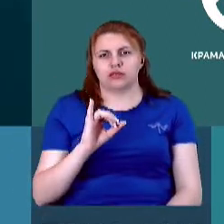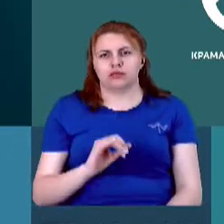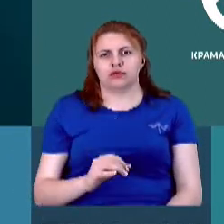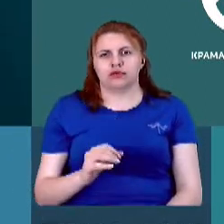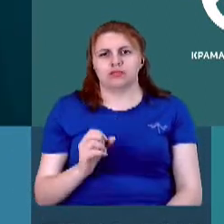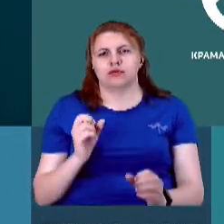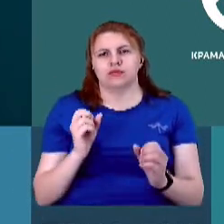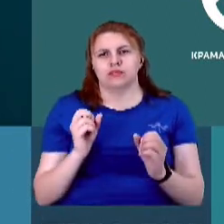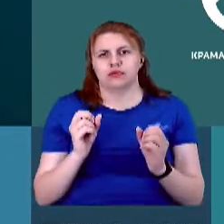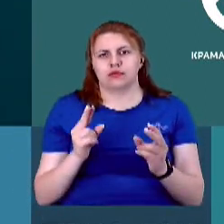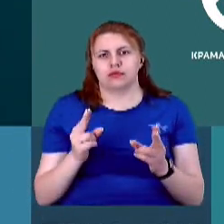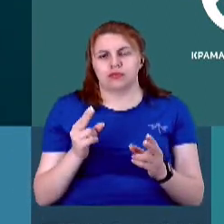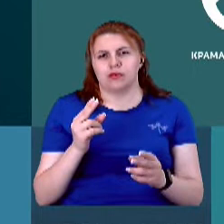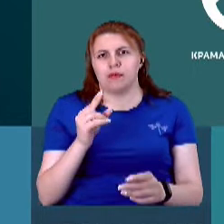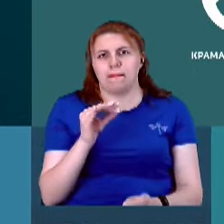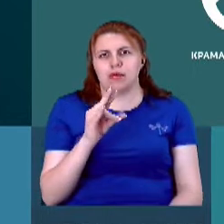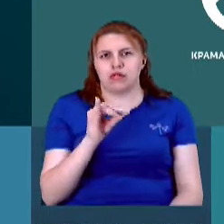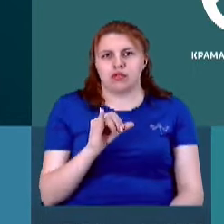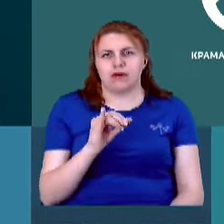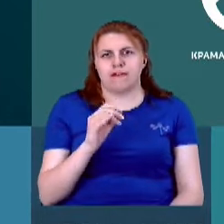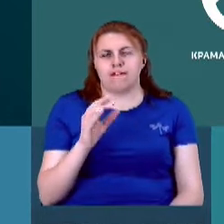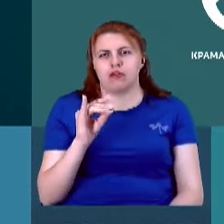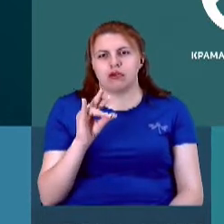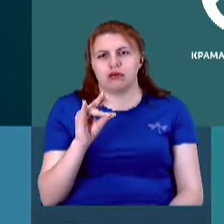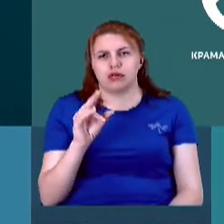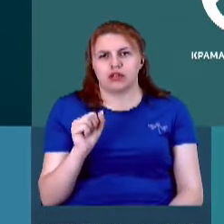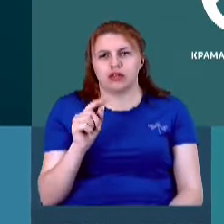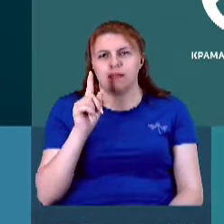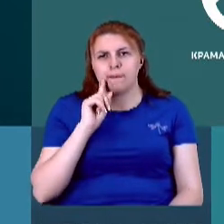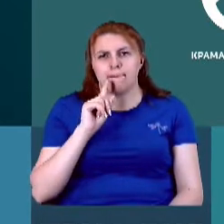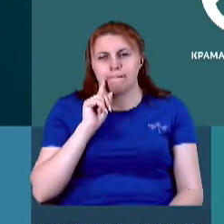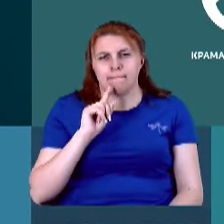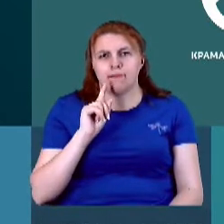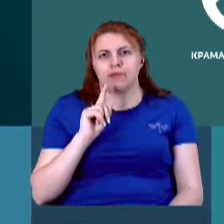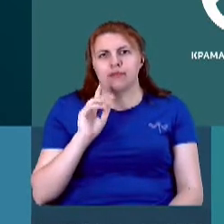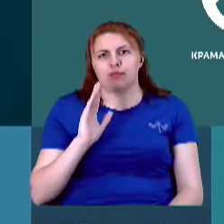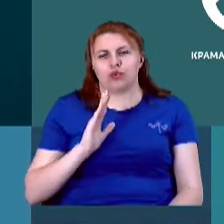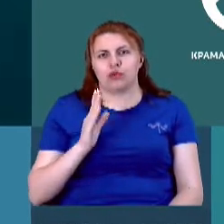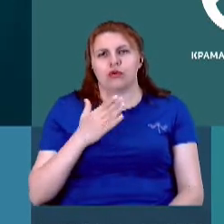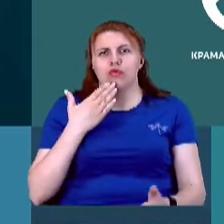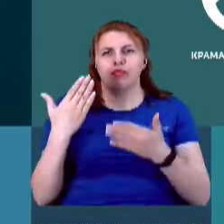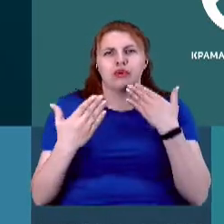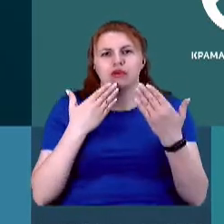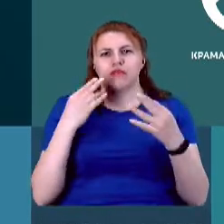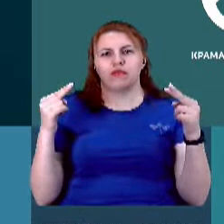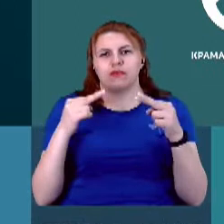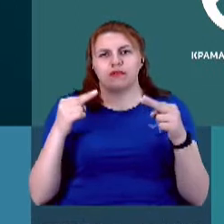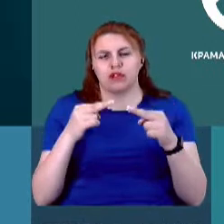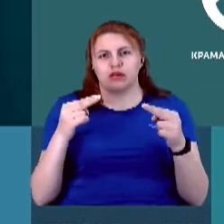як стверджує пані Валентина, поки було опитування свідків,